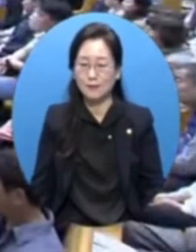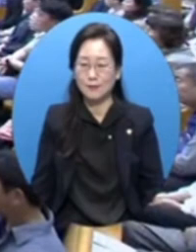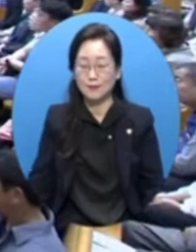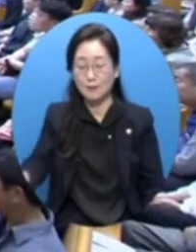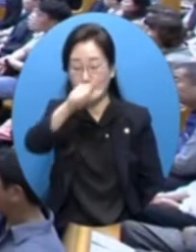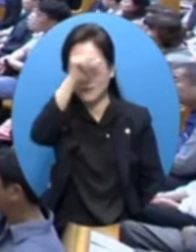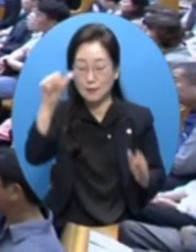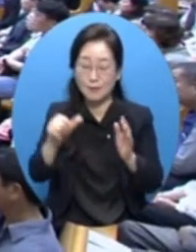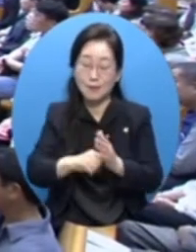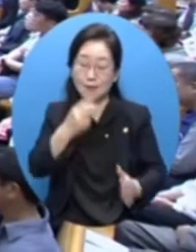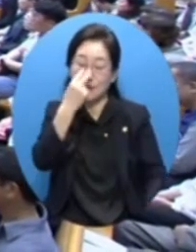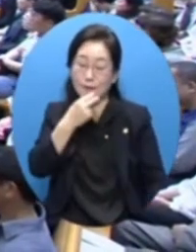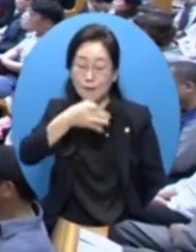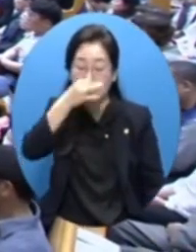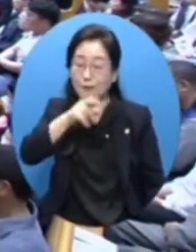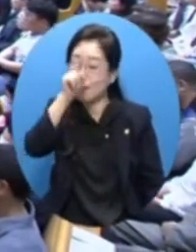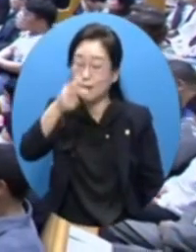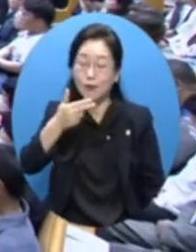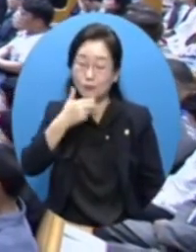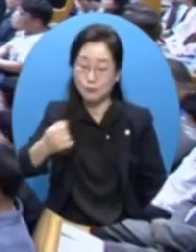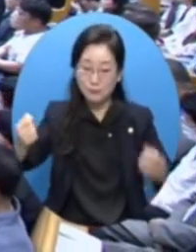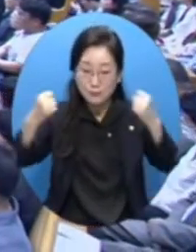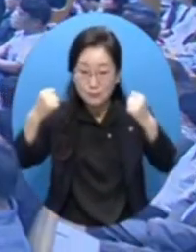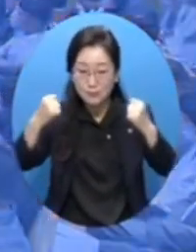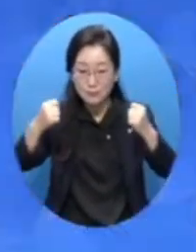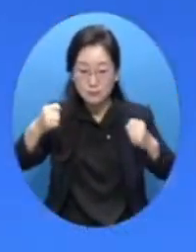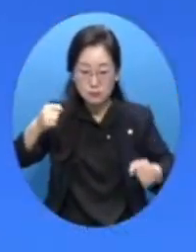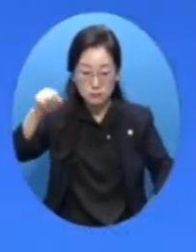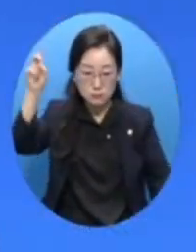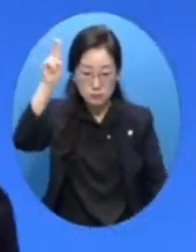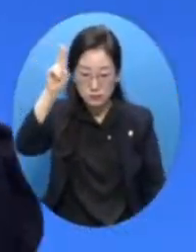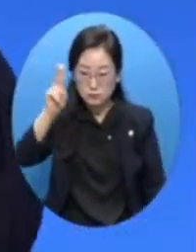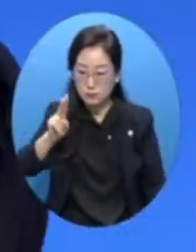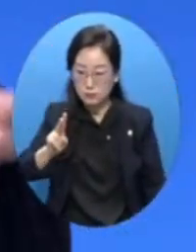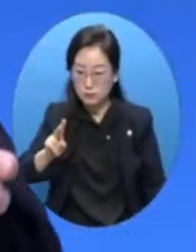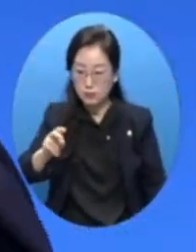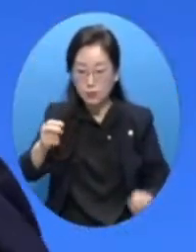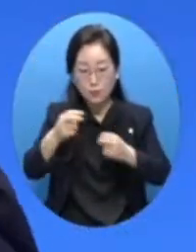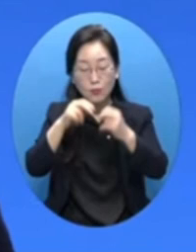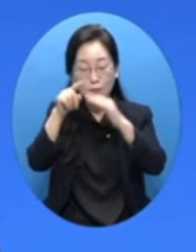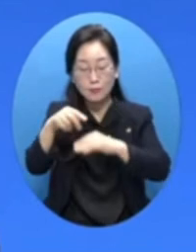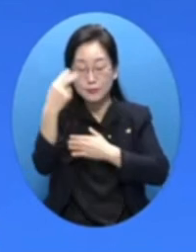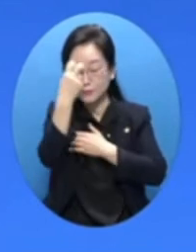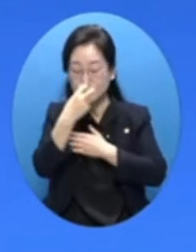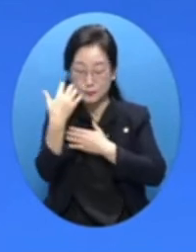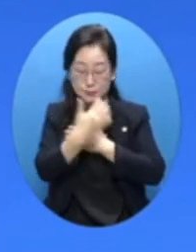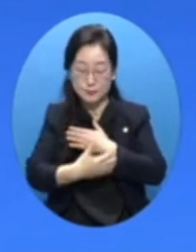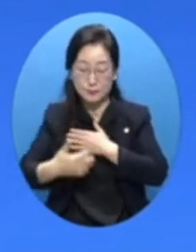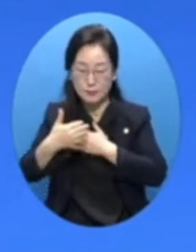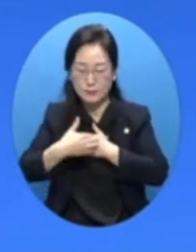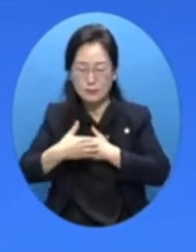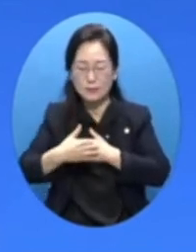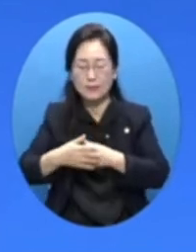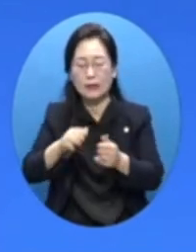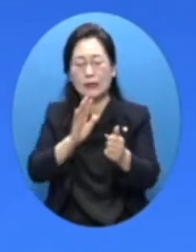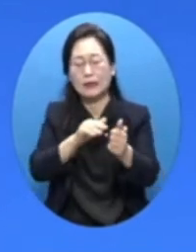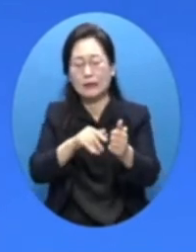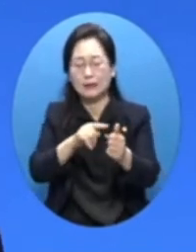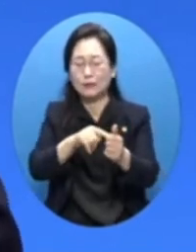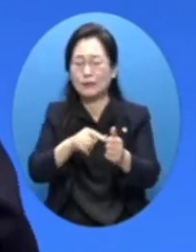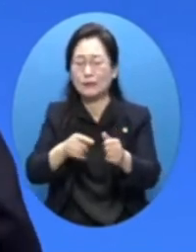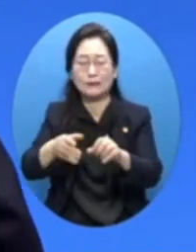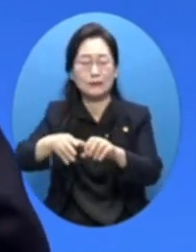평생 감기 한번 안 왔거나 건강하다 살았는데 어느 날 병원에 가보니까 당신이 이미 너무 늦게 와서